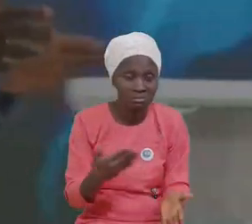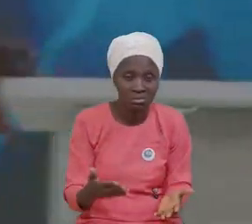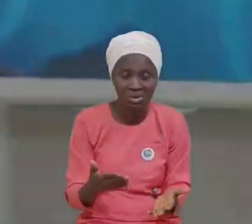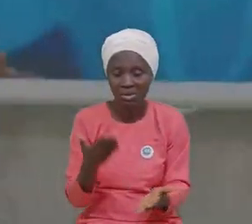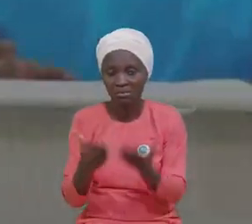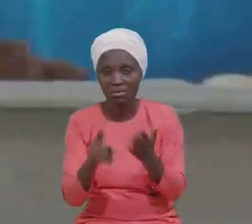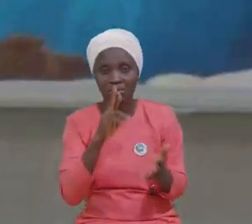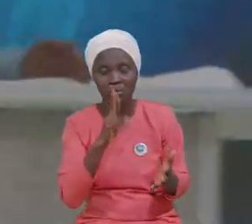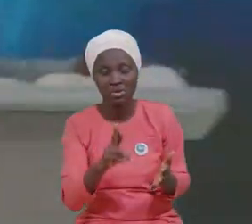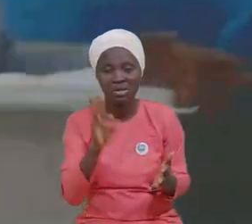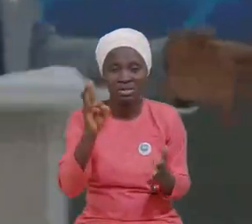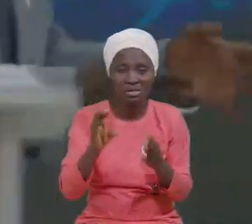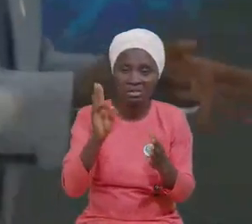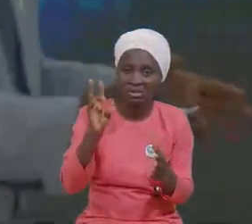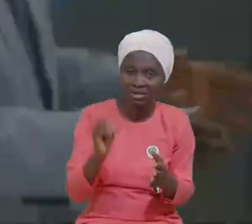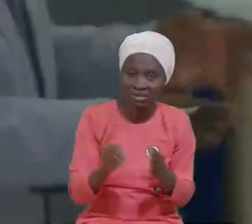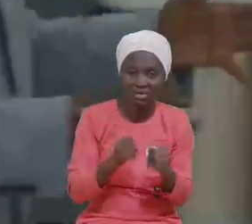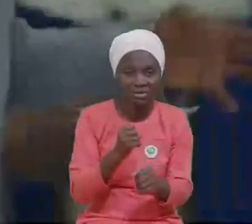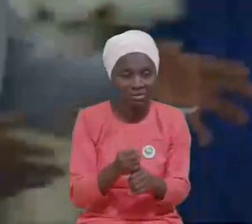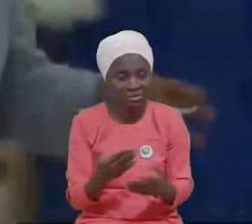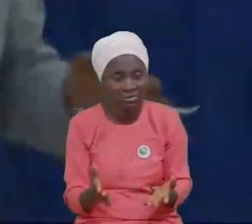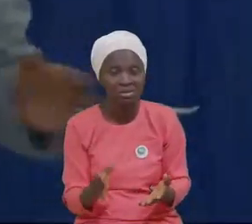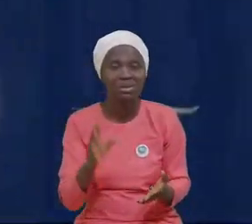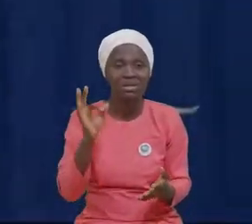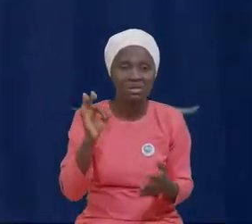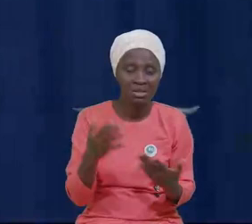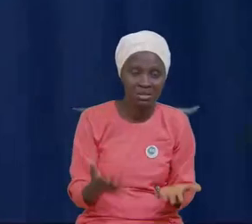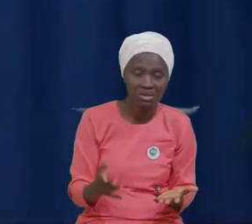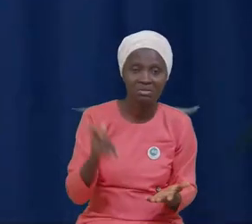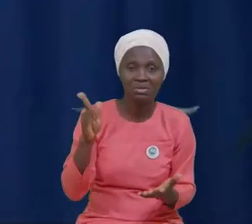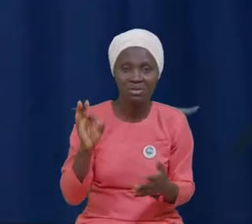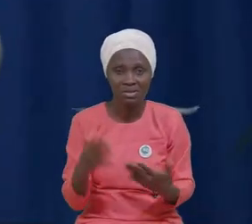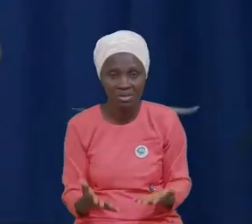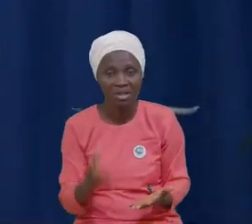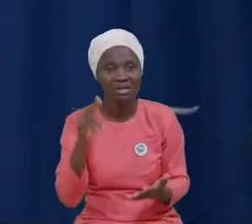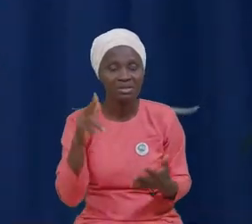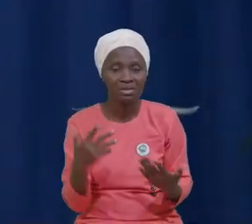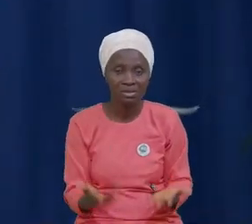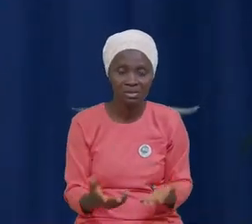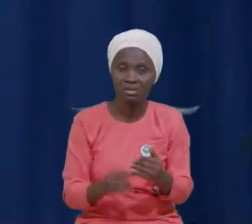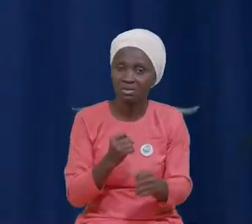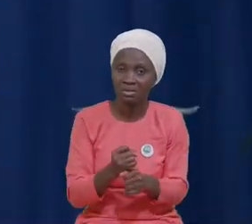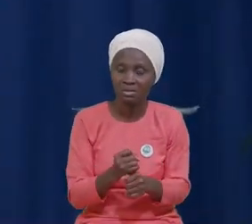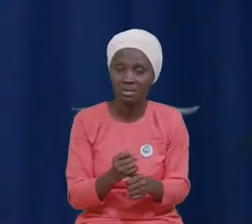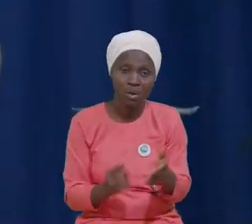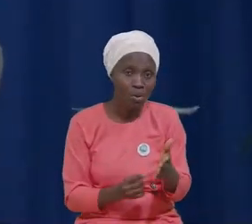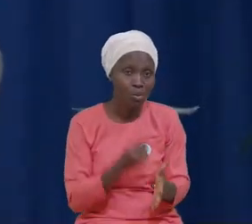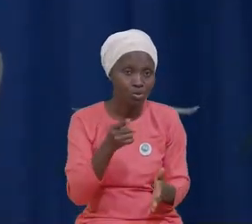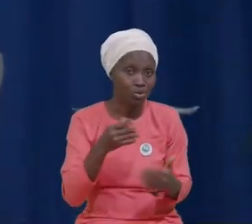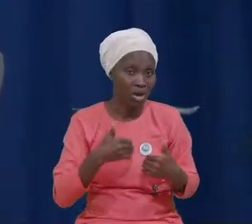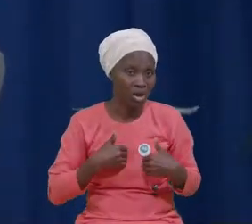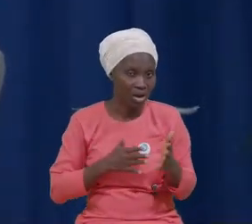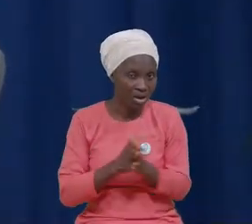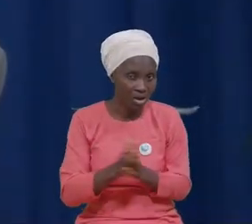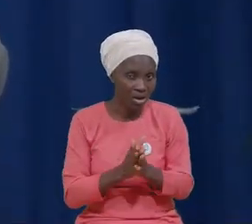Que tu aies 70 ans, 60 ans, 29 ans, que tu aies 19 ans ou 15 ans, une fois que tu